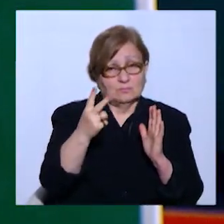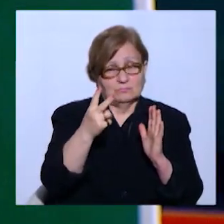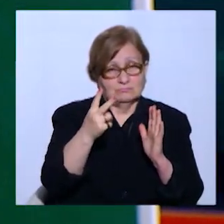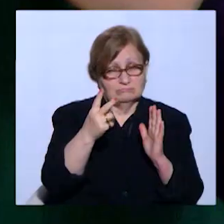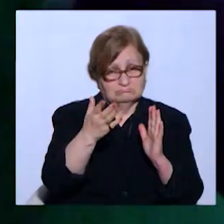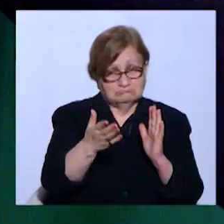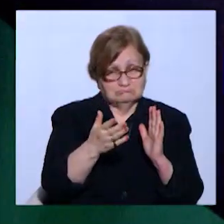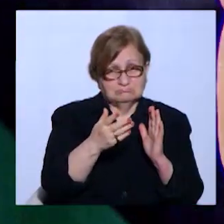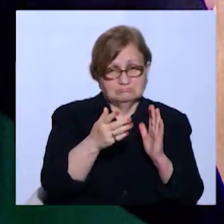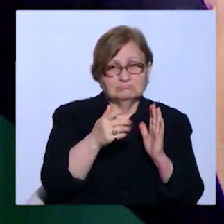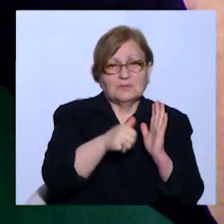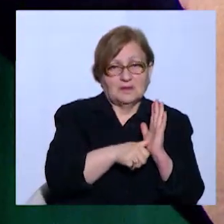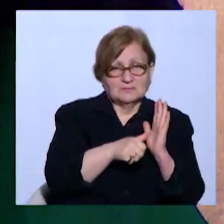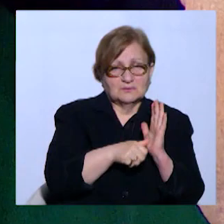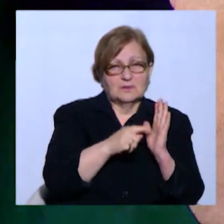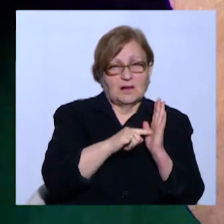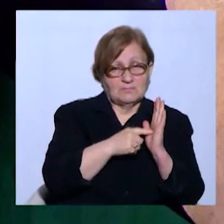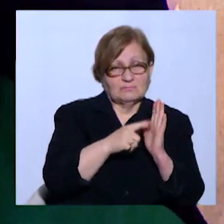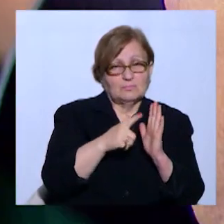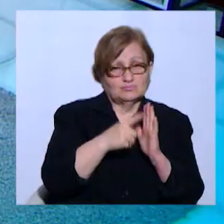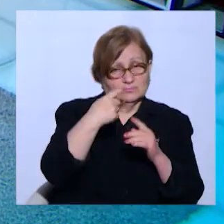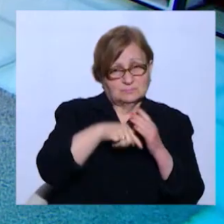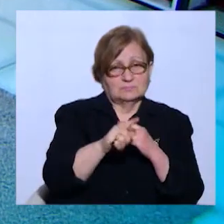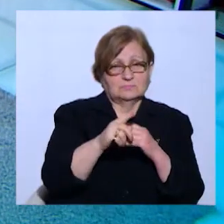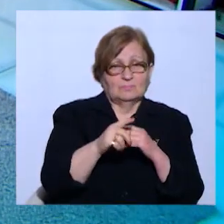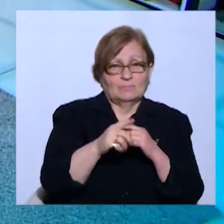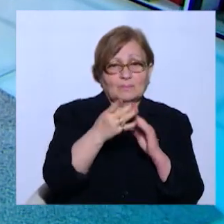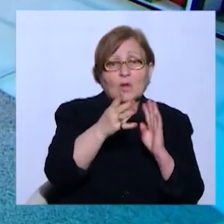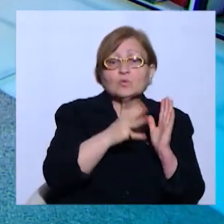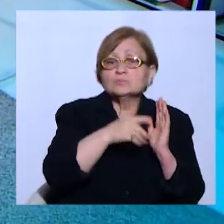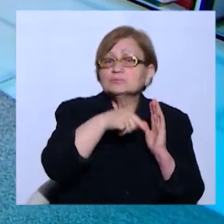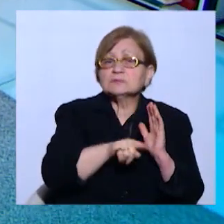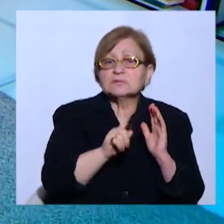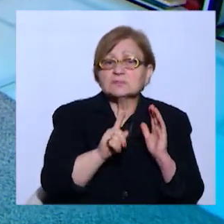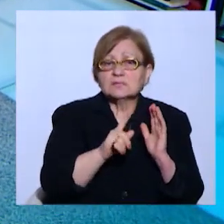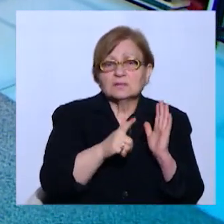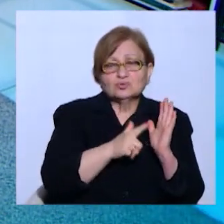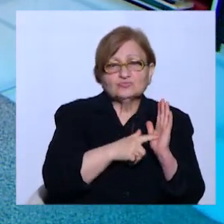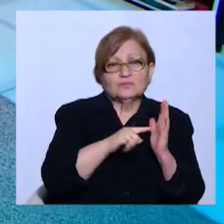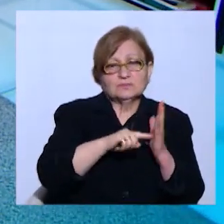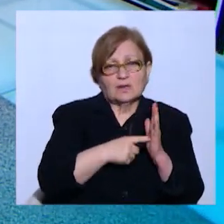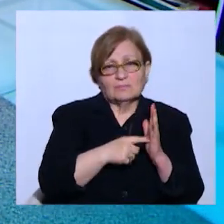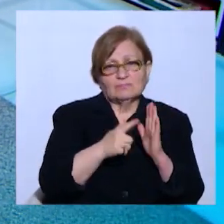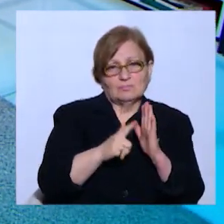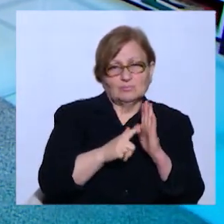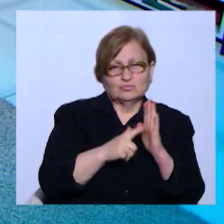მინდოდა. 42 არის 6. გამრავლებული 7-ზე. 59 არის 7 გამრავლებული